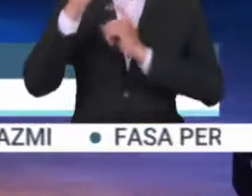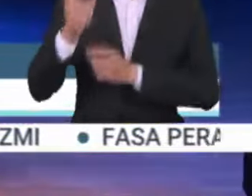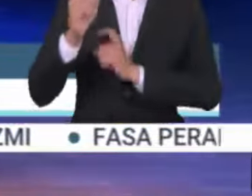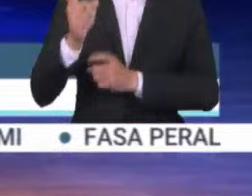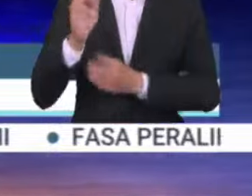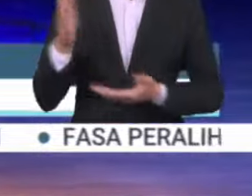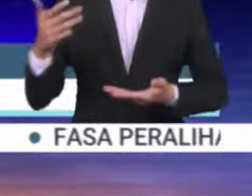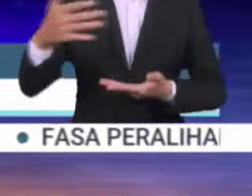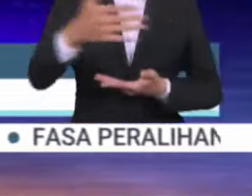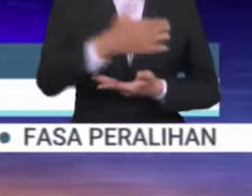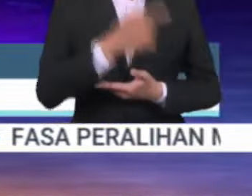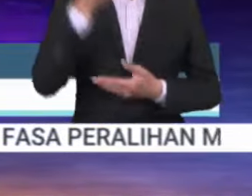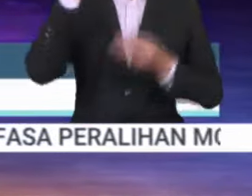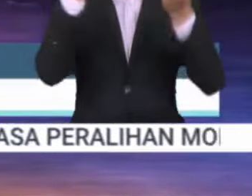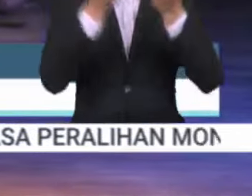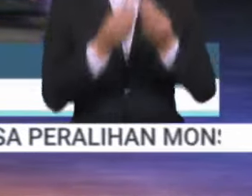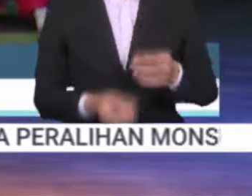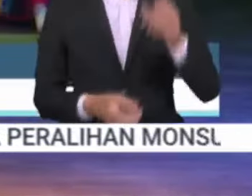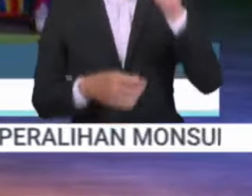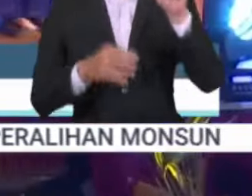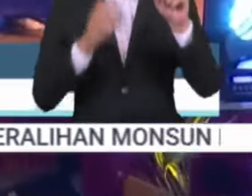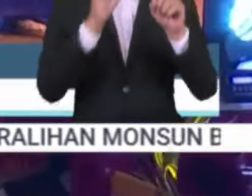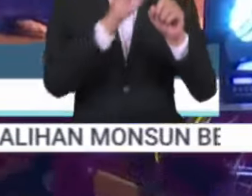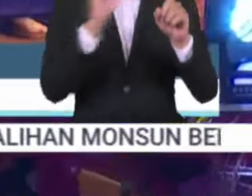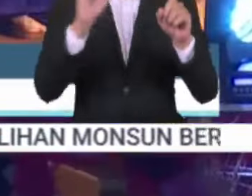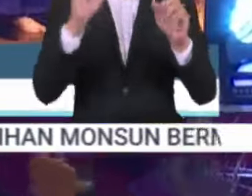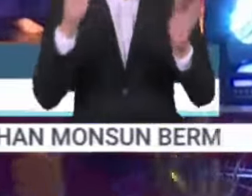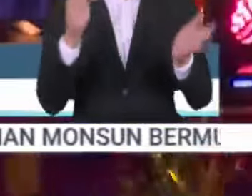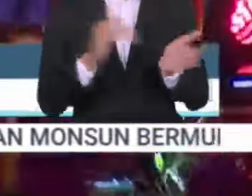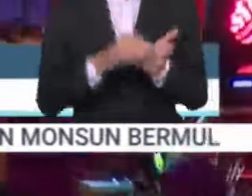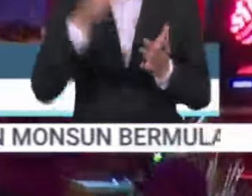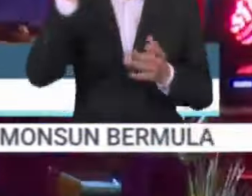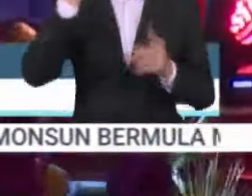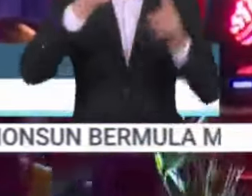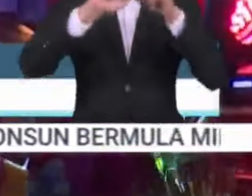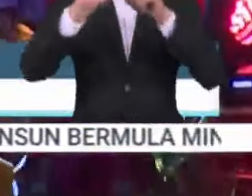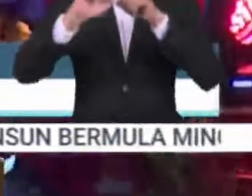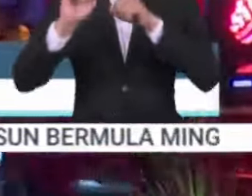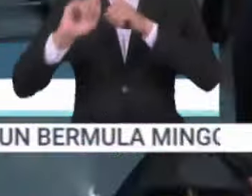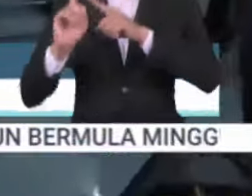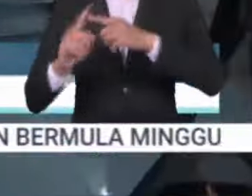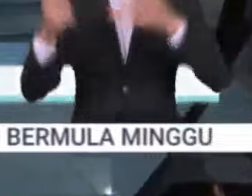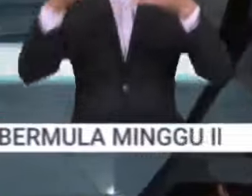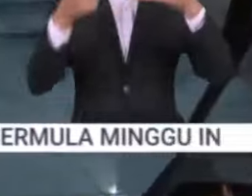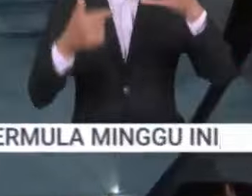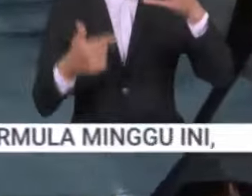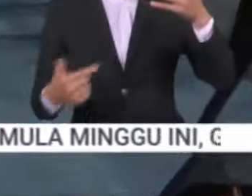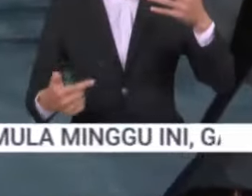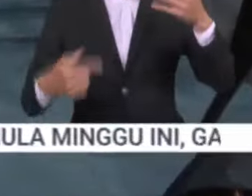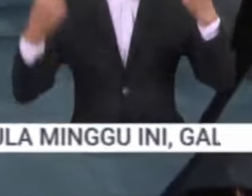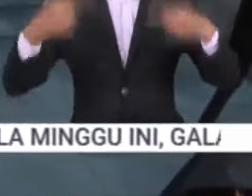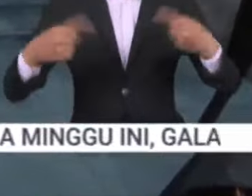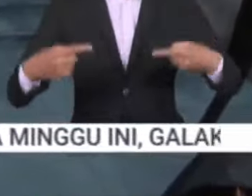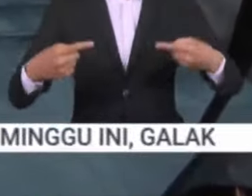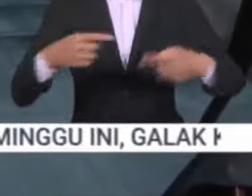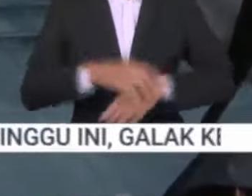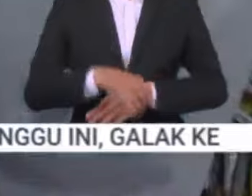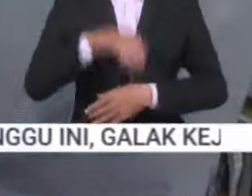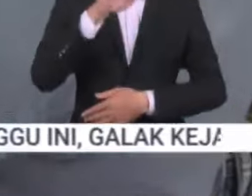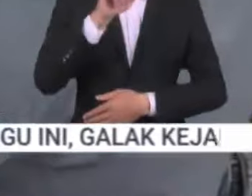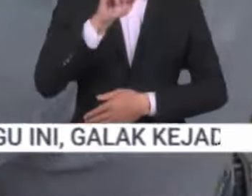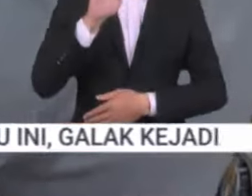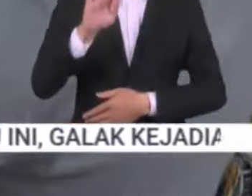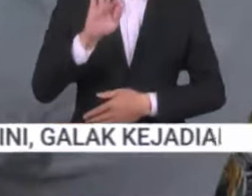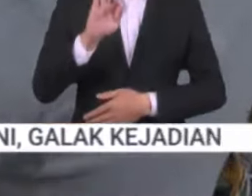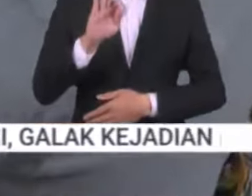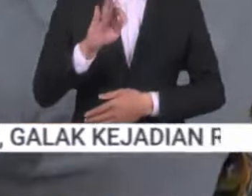terkumpul bernilai lebih RM100,000 untuk pelbagai kategori pertandingan pada penganjurannya. BAF akan